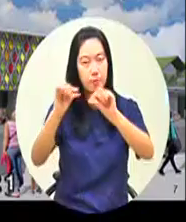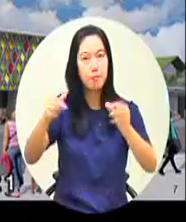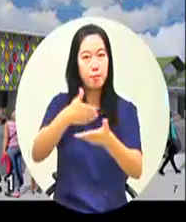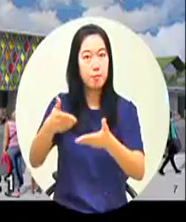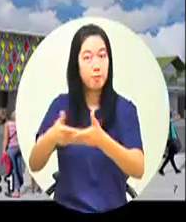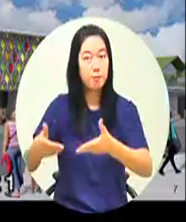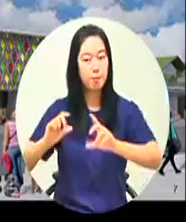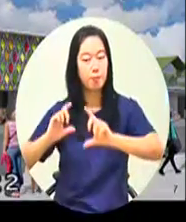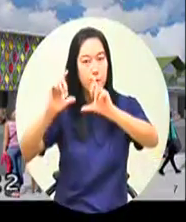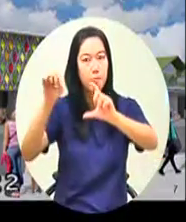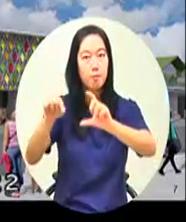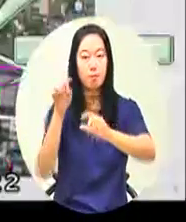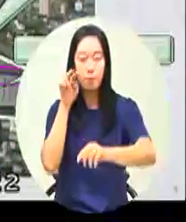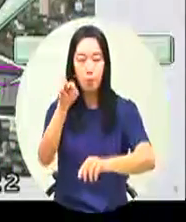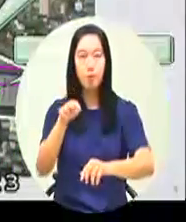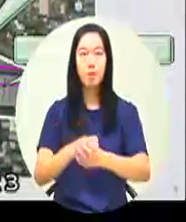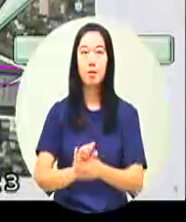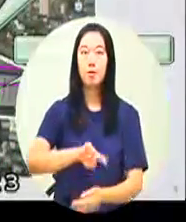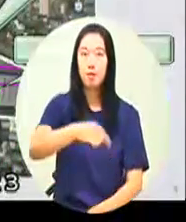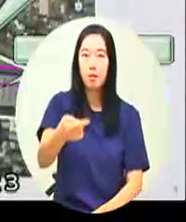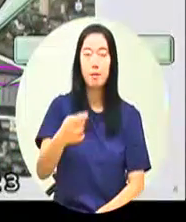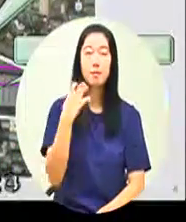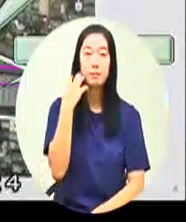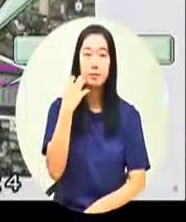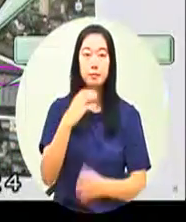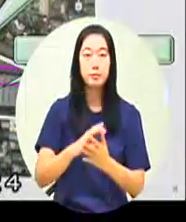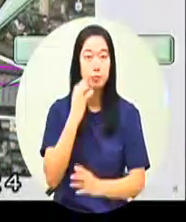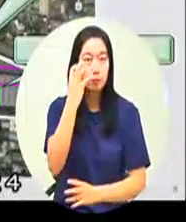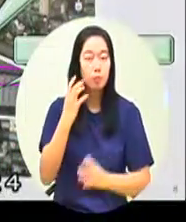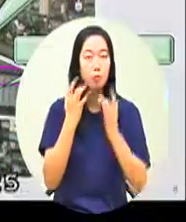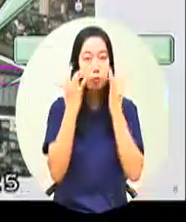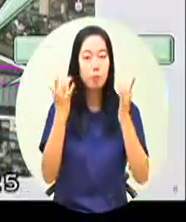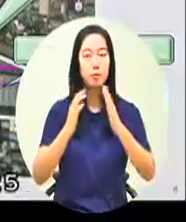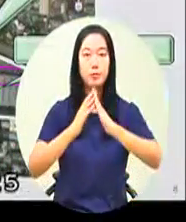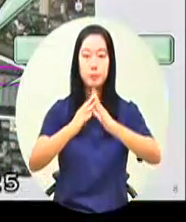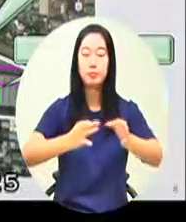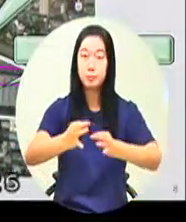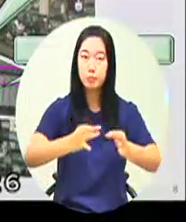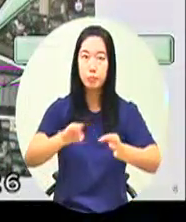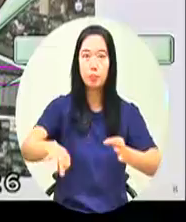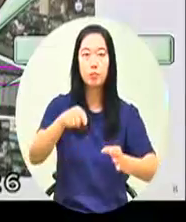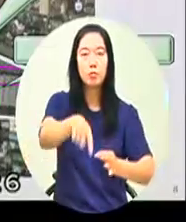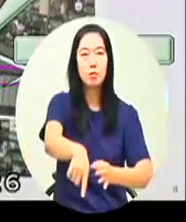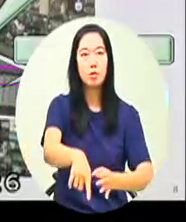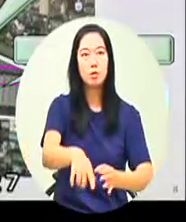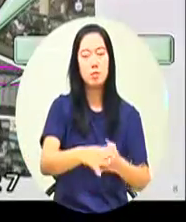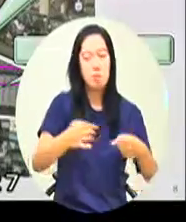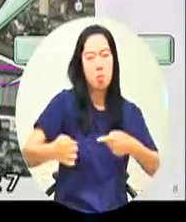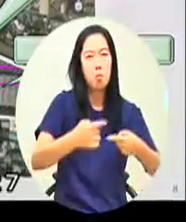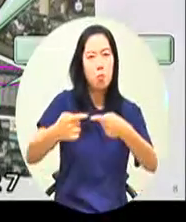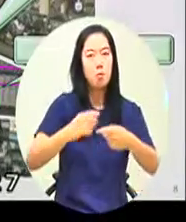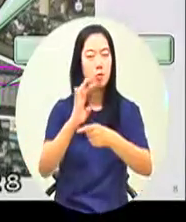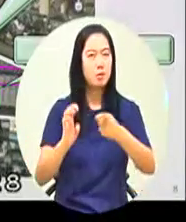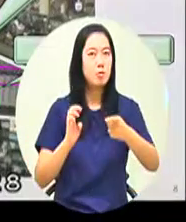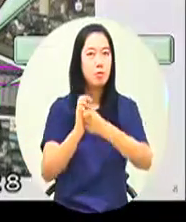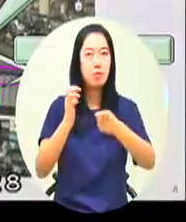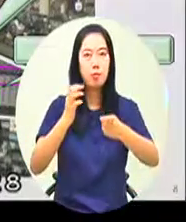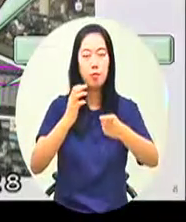么接下来果菜市场在已经闲荡了40多年的争议，那么这一次从去